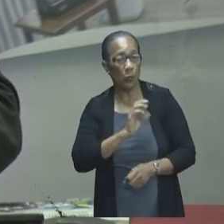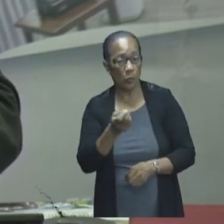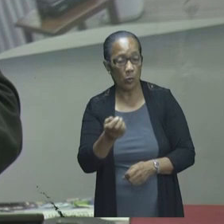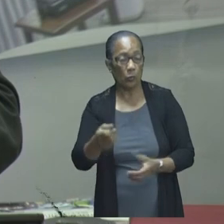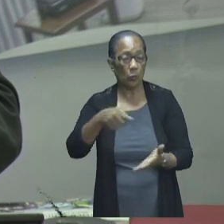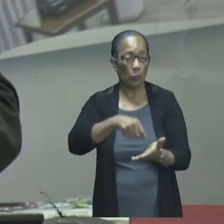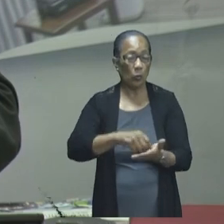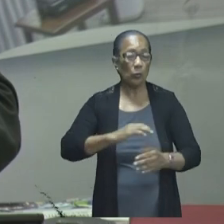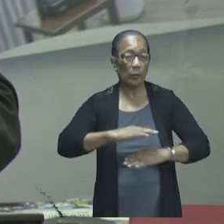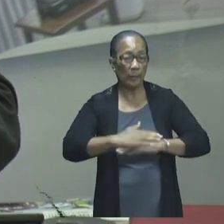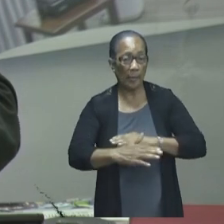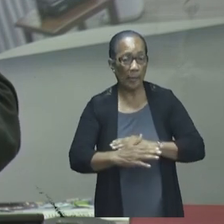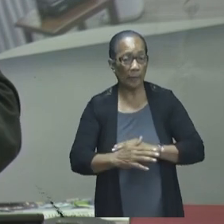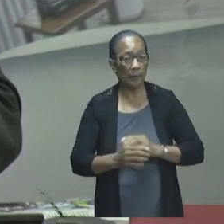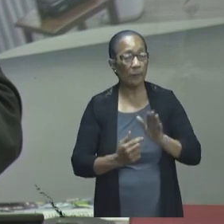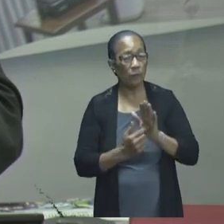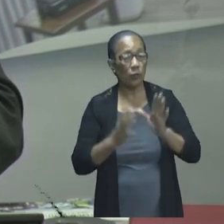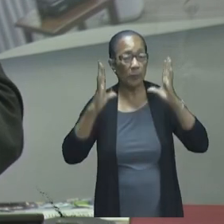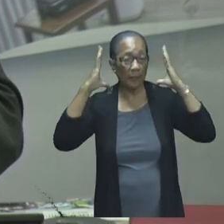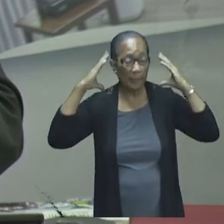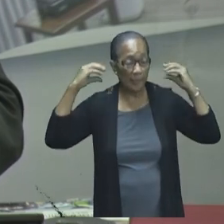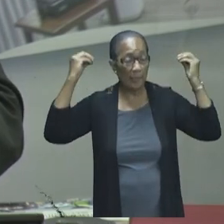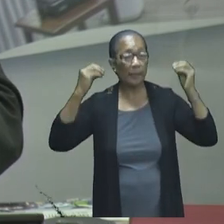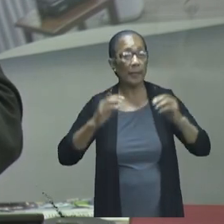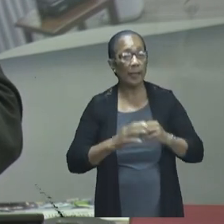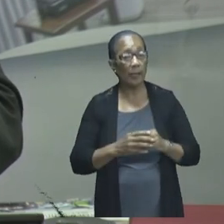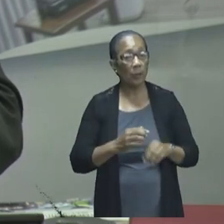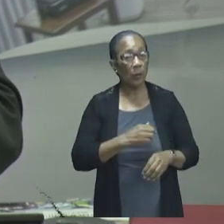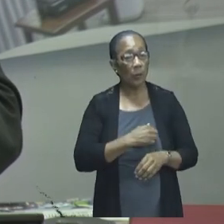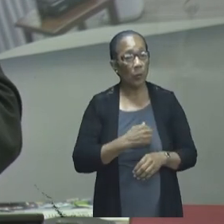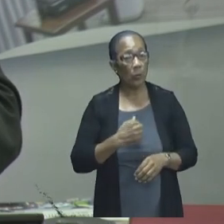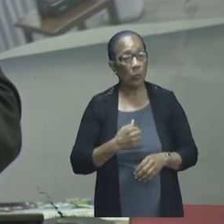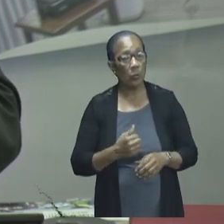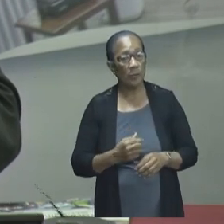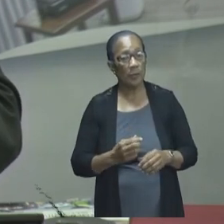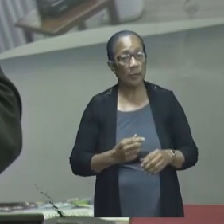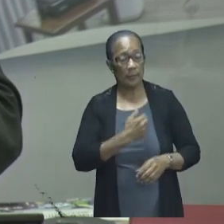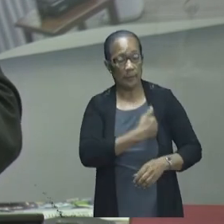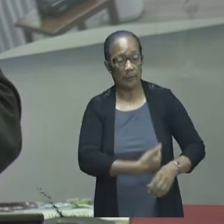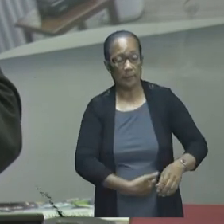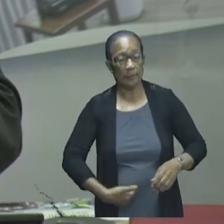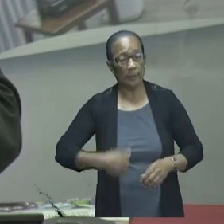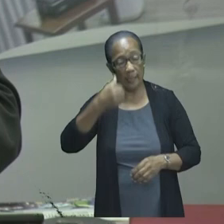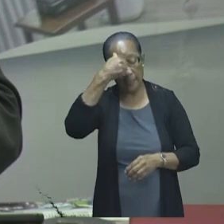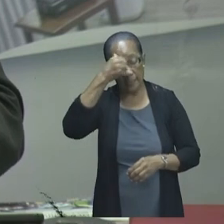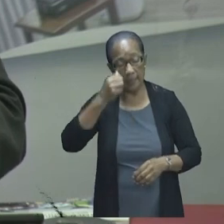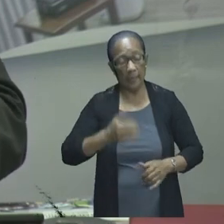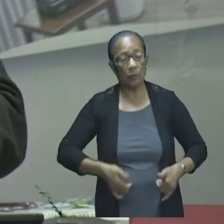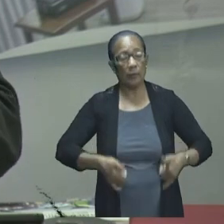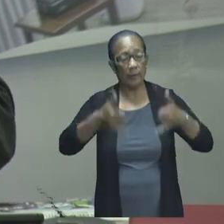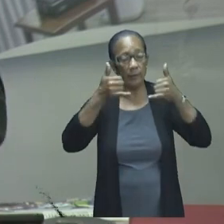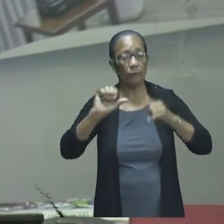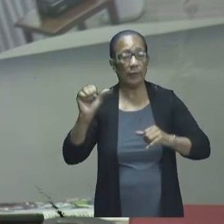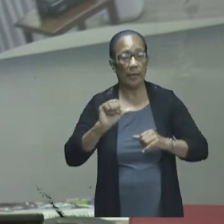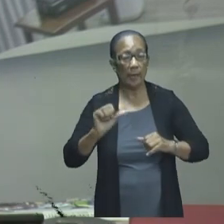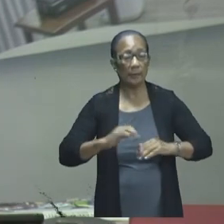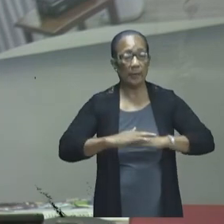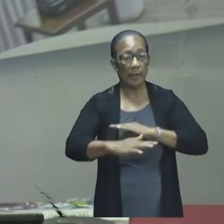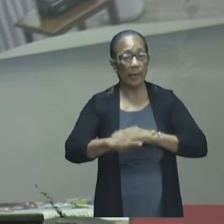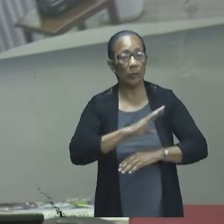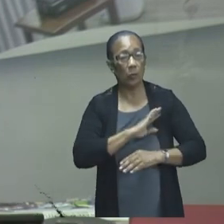ik heb net aan goud en restant verdrag middelen hebben india kan het lijn hebben china waar we nog zo veel andere landen amerika